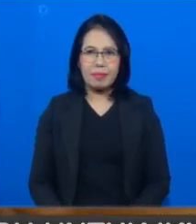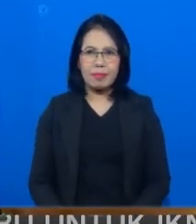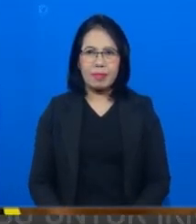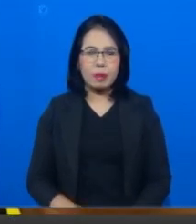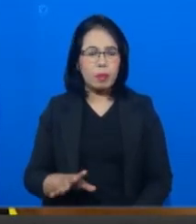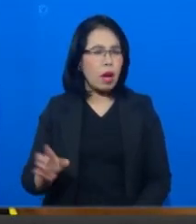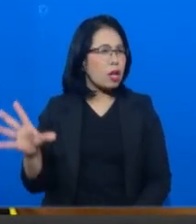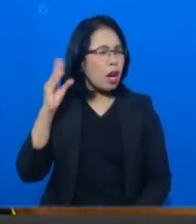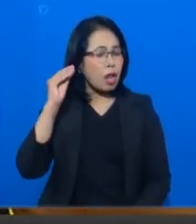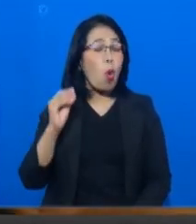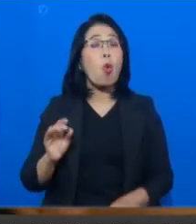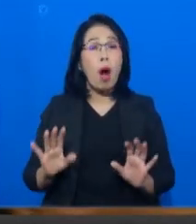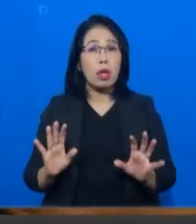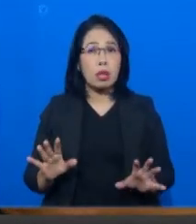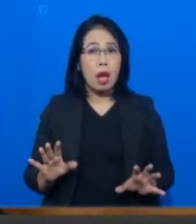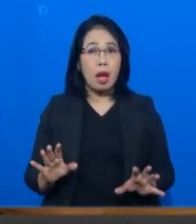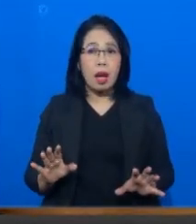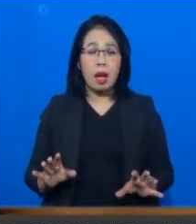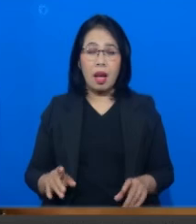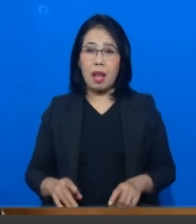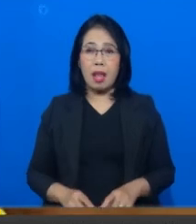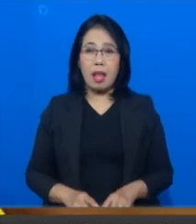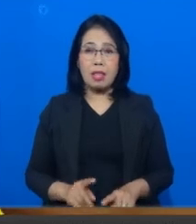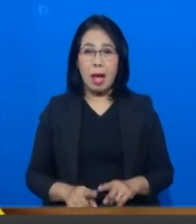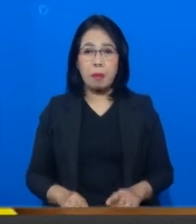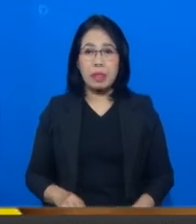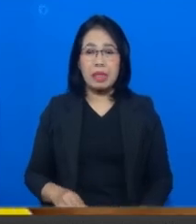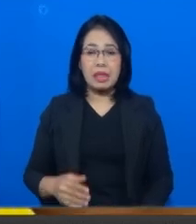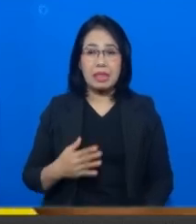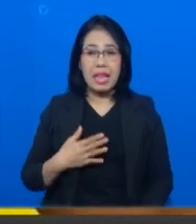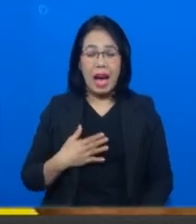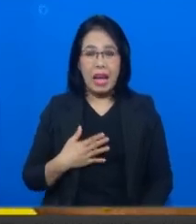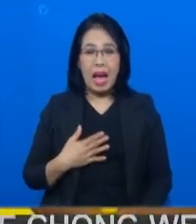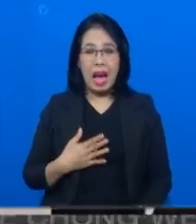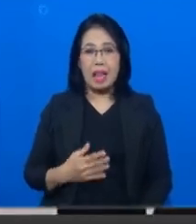banyak. I know too much, but I don't want to talk too much, okay?